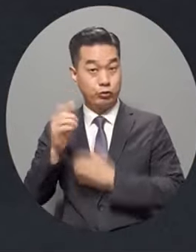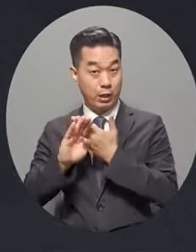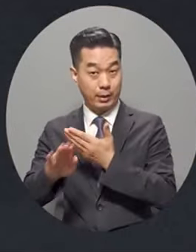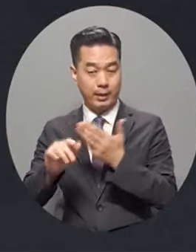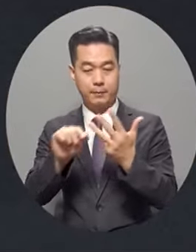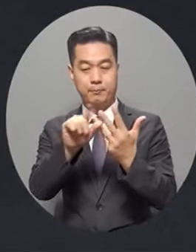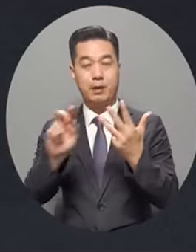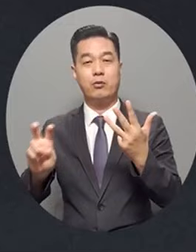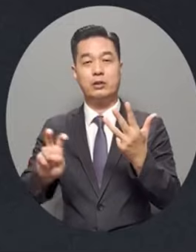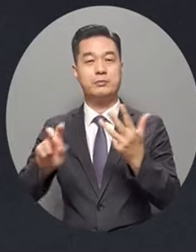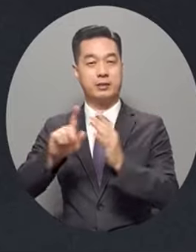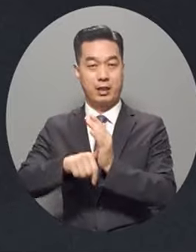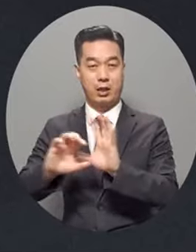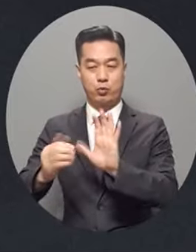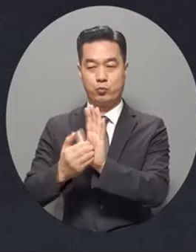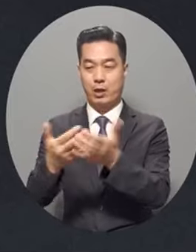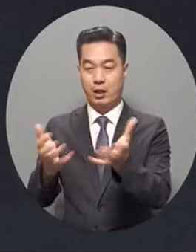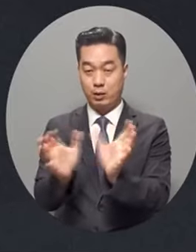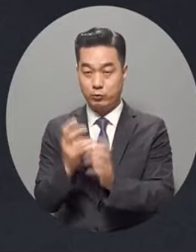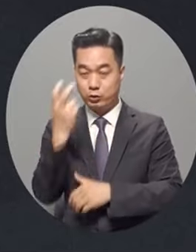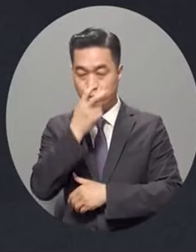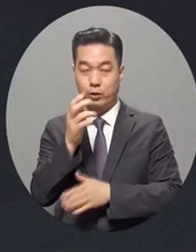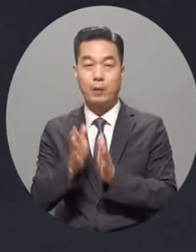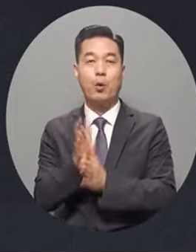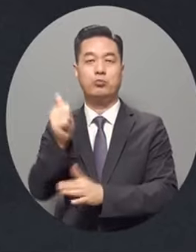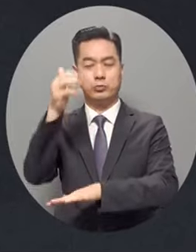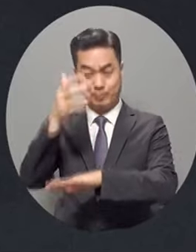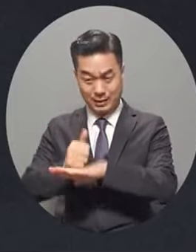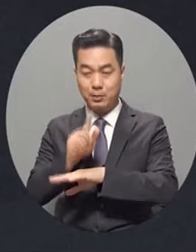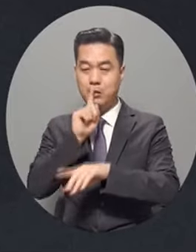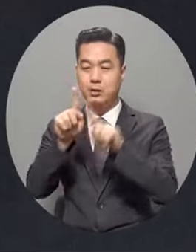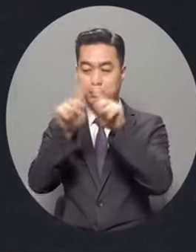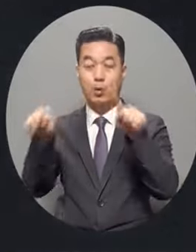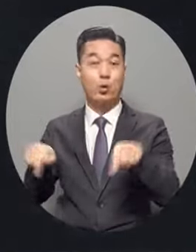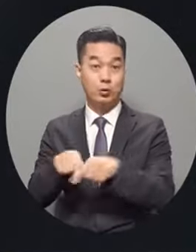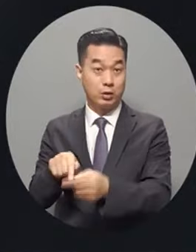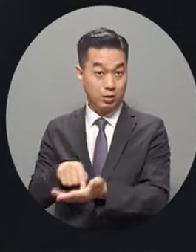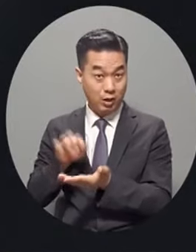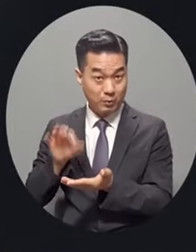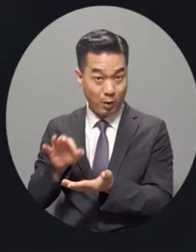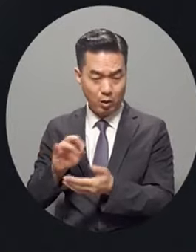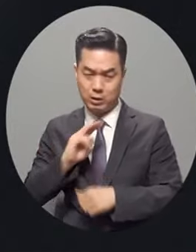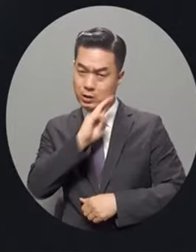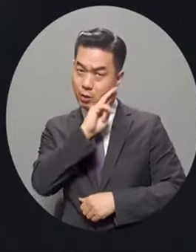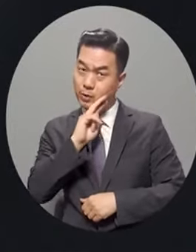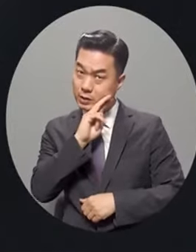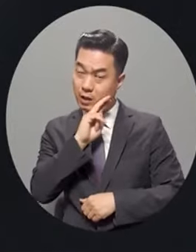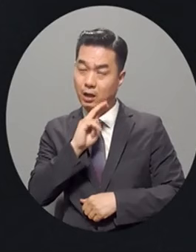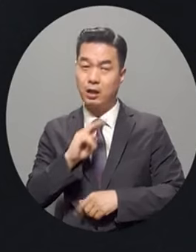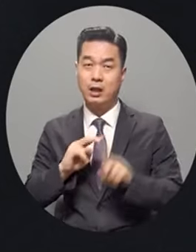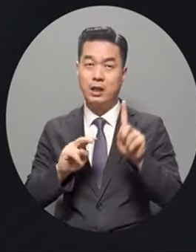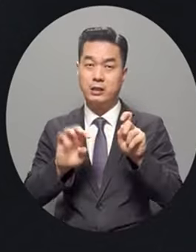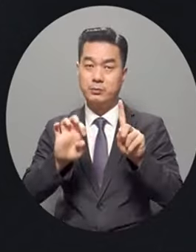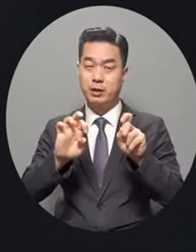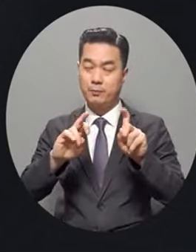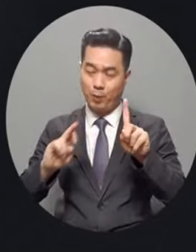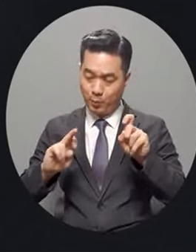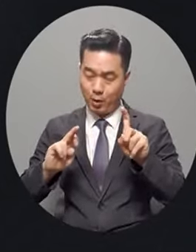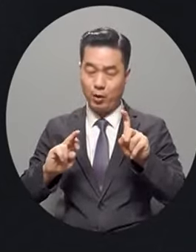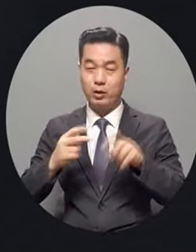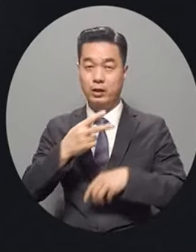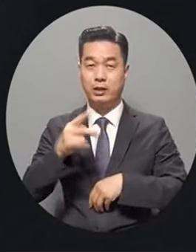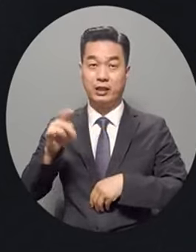20일 국방부 조사본부가 내놓은 최종 보고서입니다 혐의자가 포병 대대장과 포병